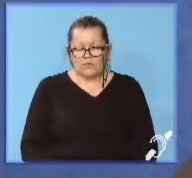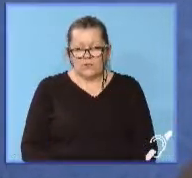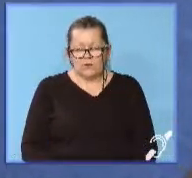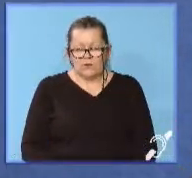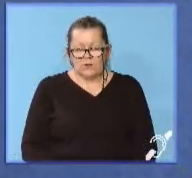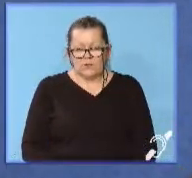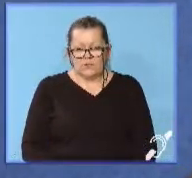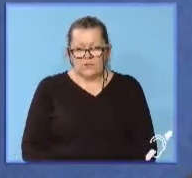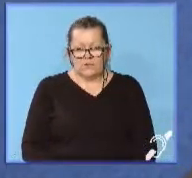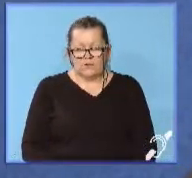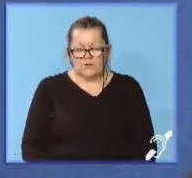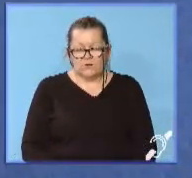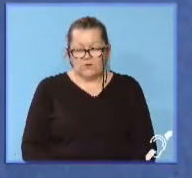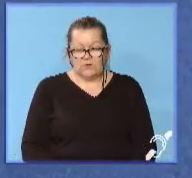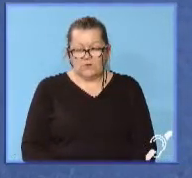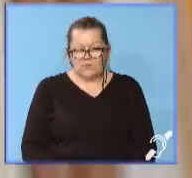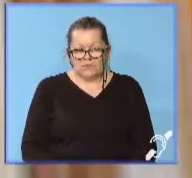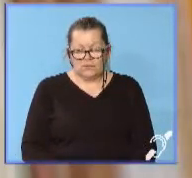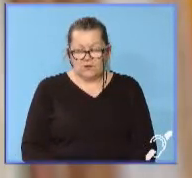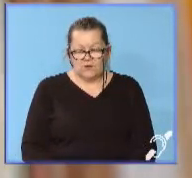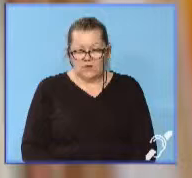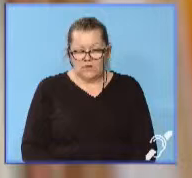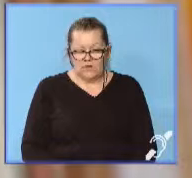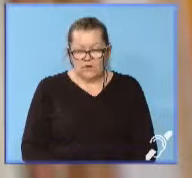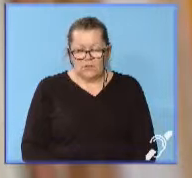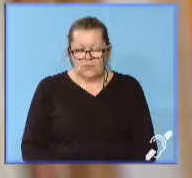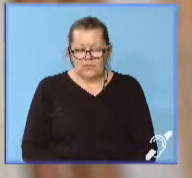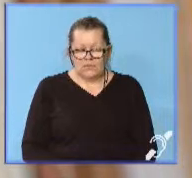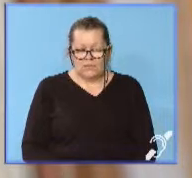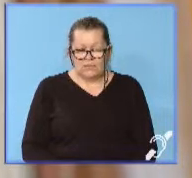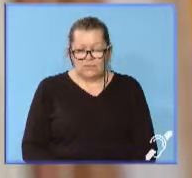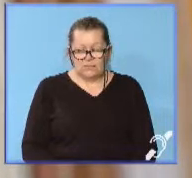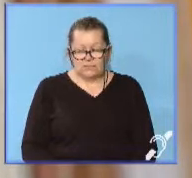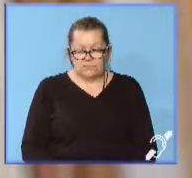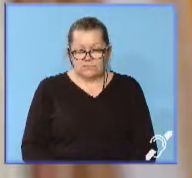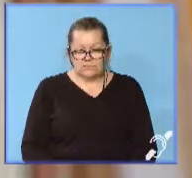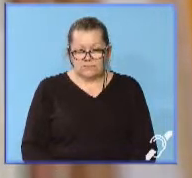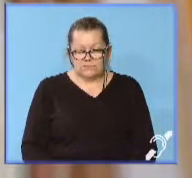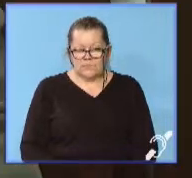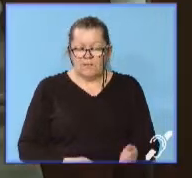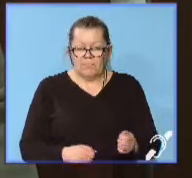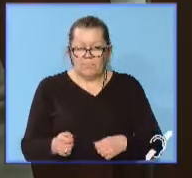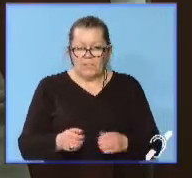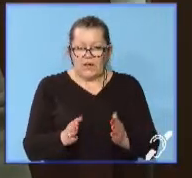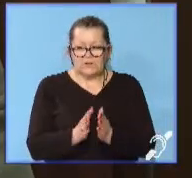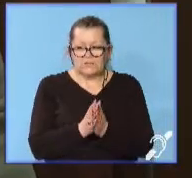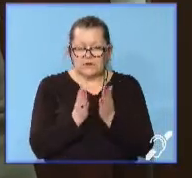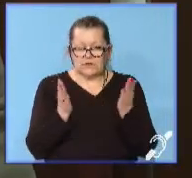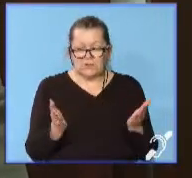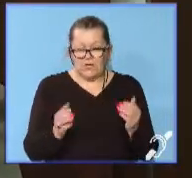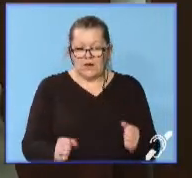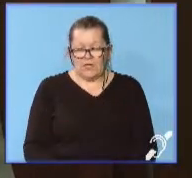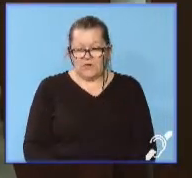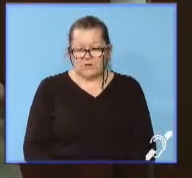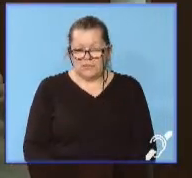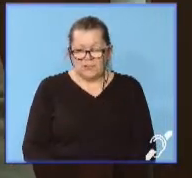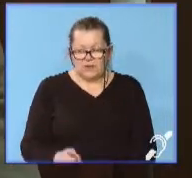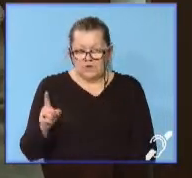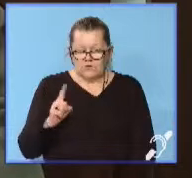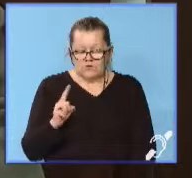subminat în deceniile de după 1990 de o o piață de carte inegală